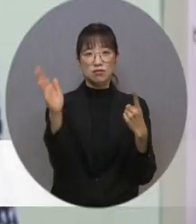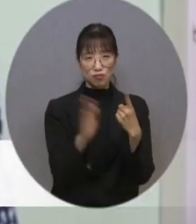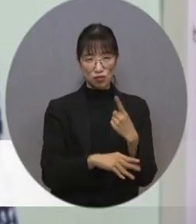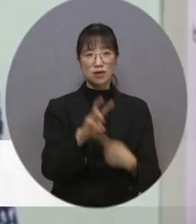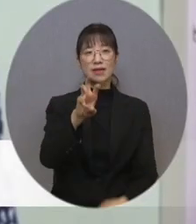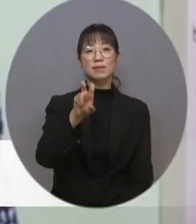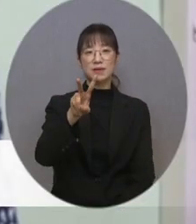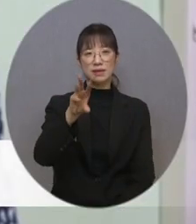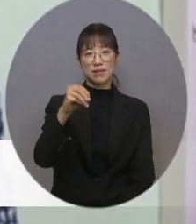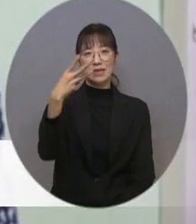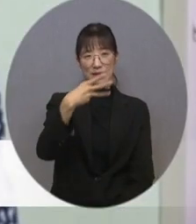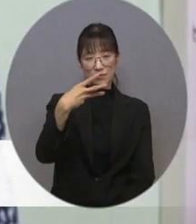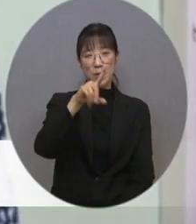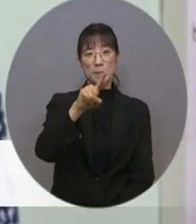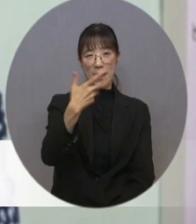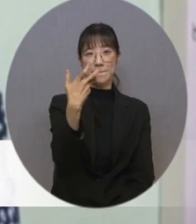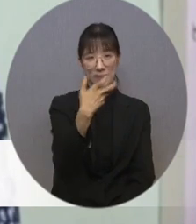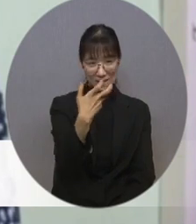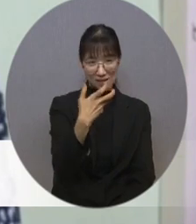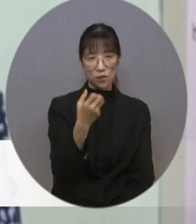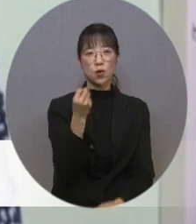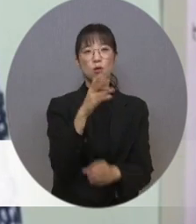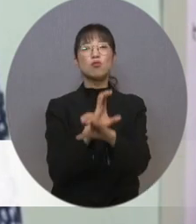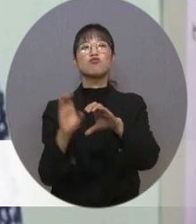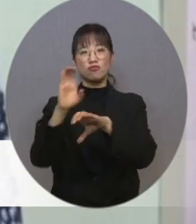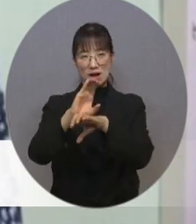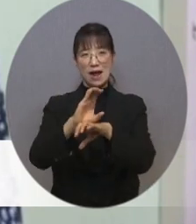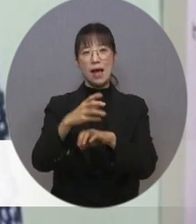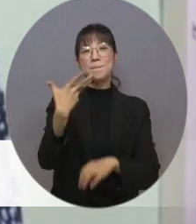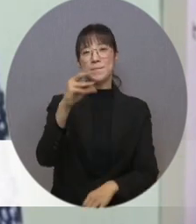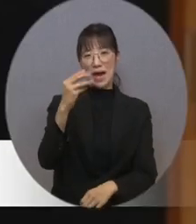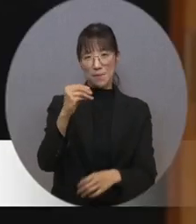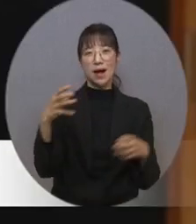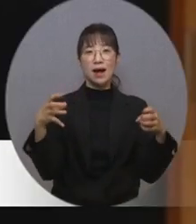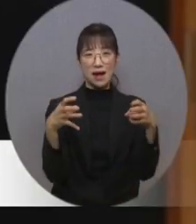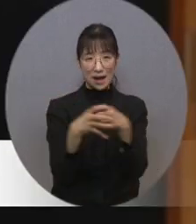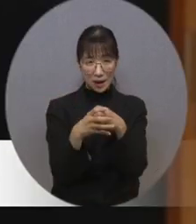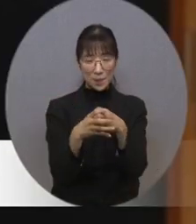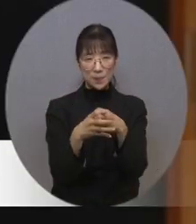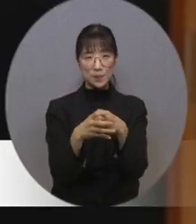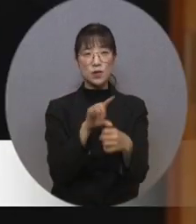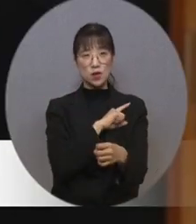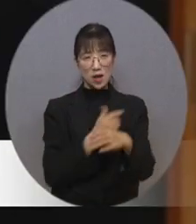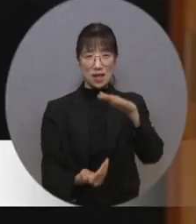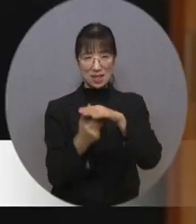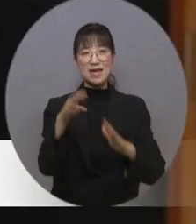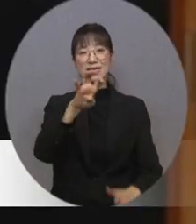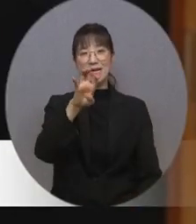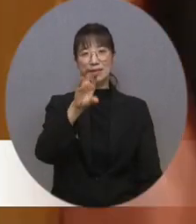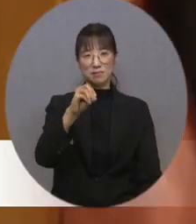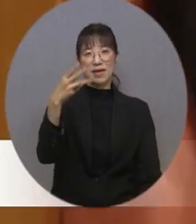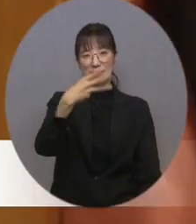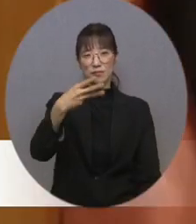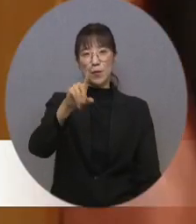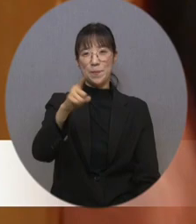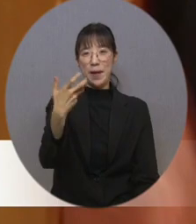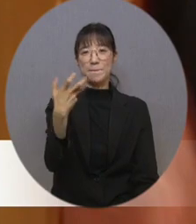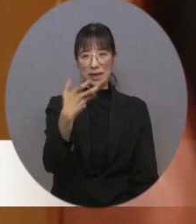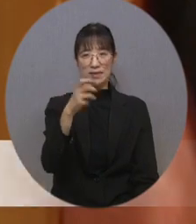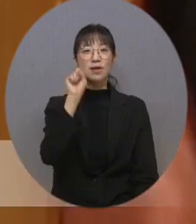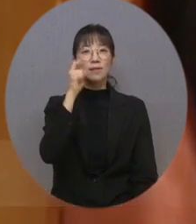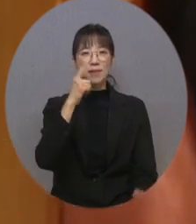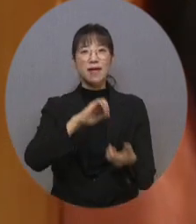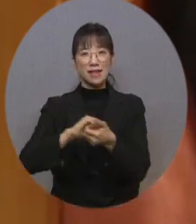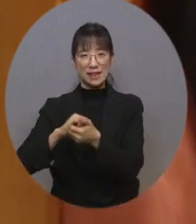기초급여 323,180원과 부가급여 8만원을 합쳐 403,180원을 매달